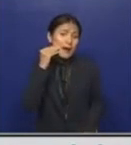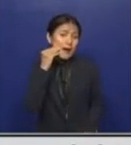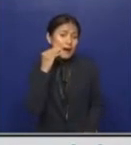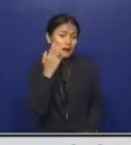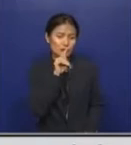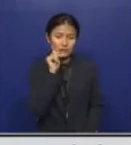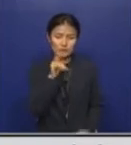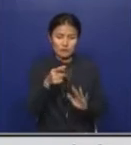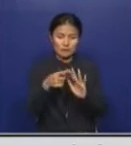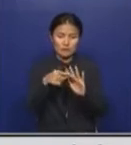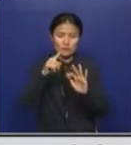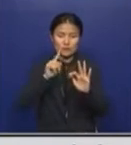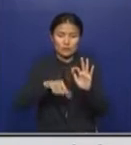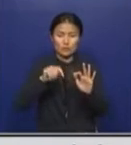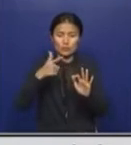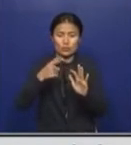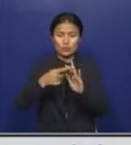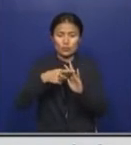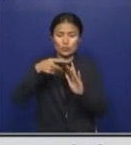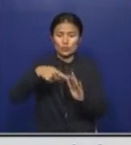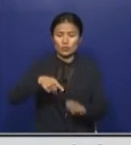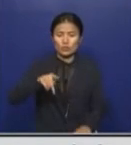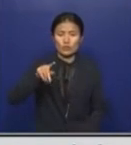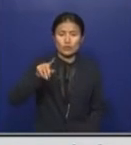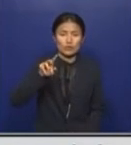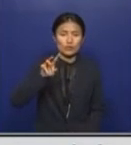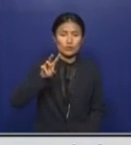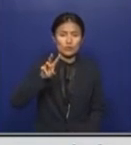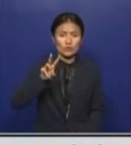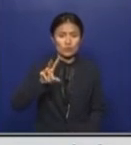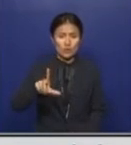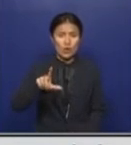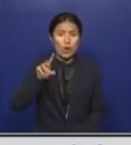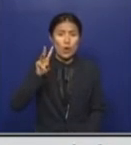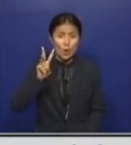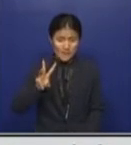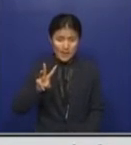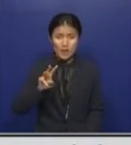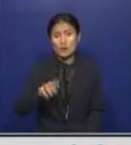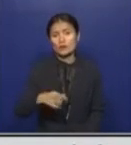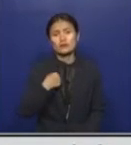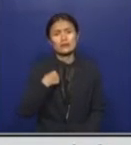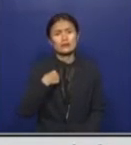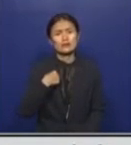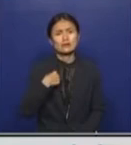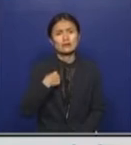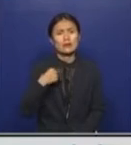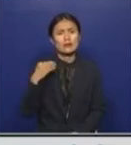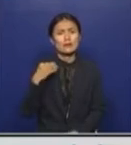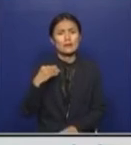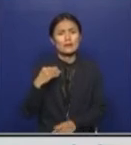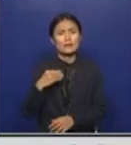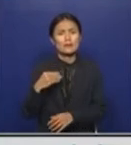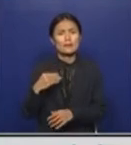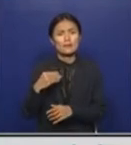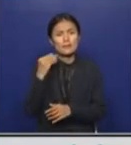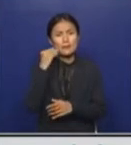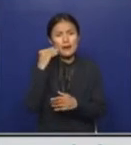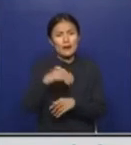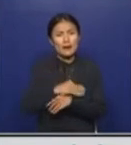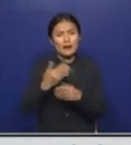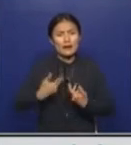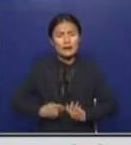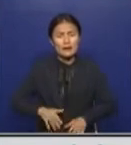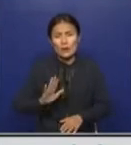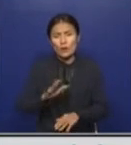องวันจังหวัดตรังซึ่งเป็นจังหวัดของท่านประธานชวนนะคะอยากให้ท่านประธานชวน